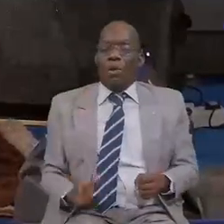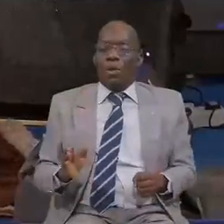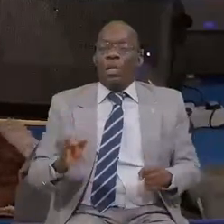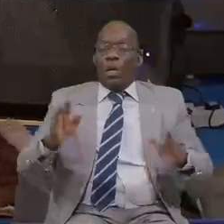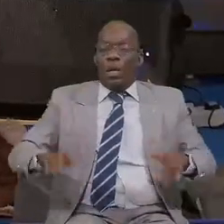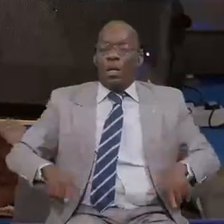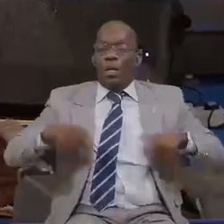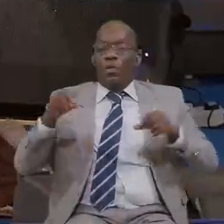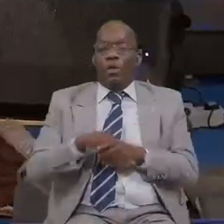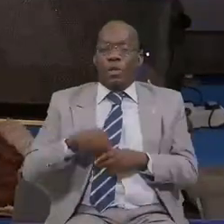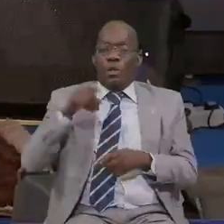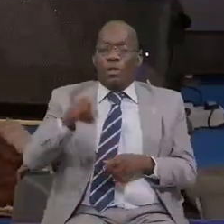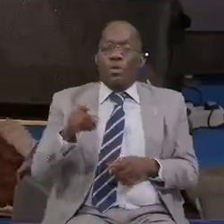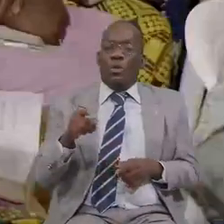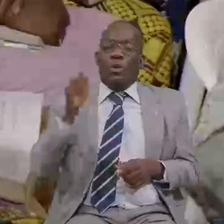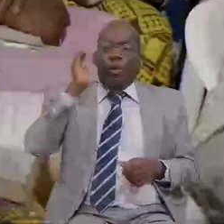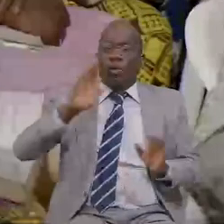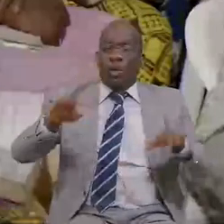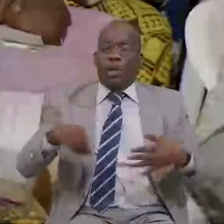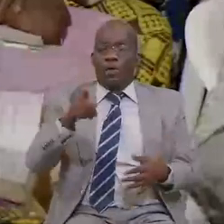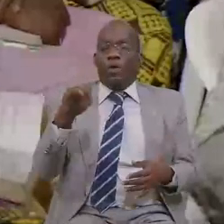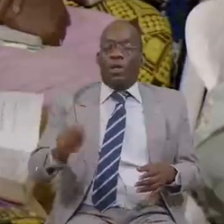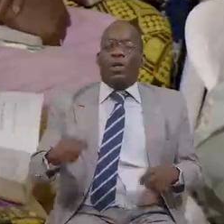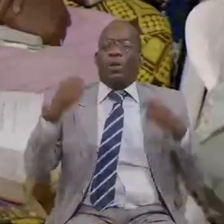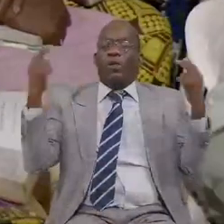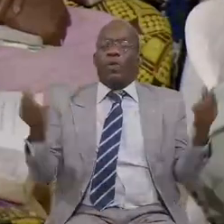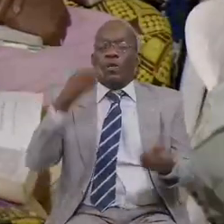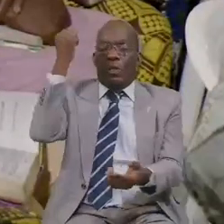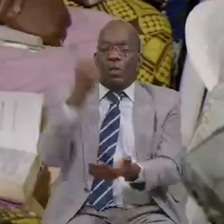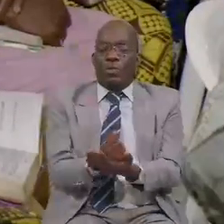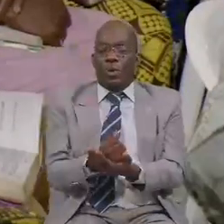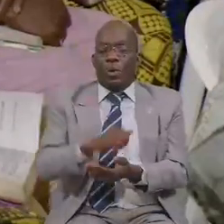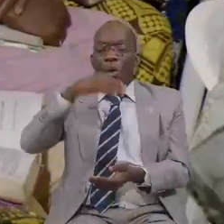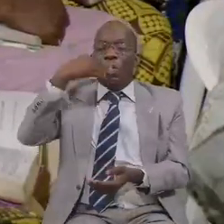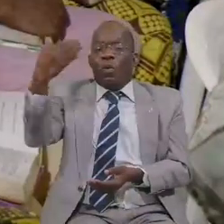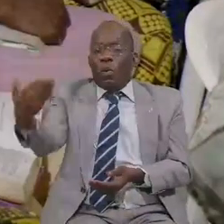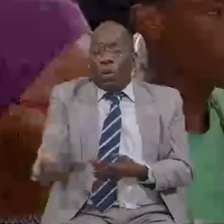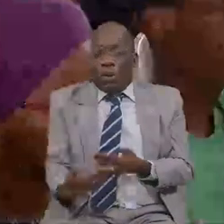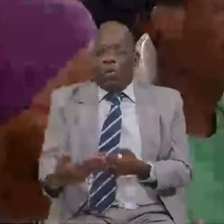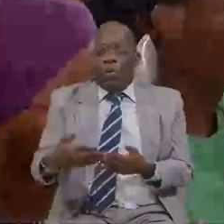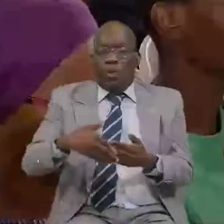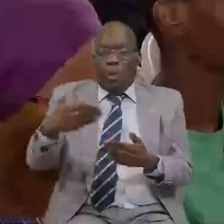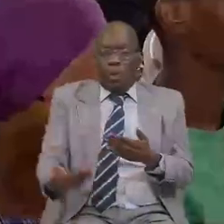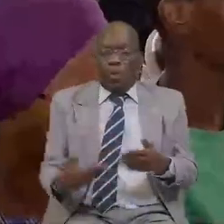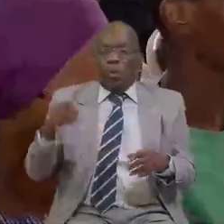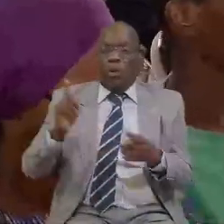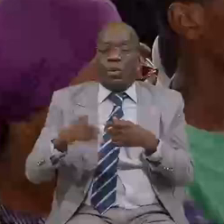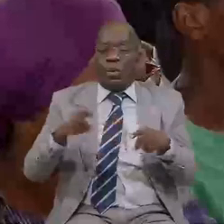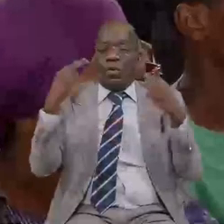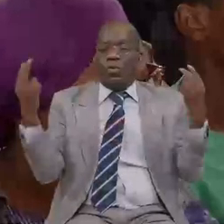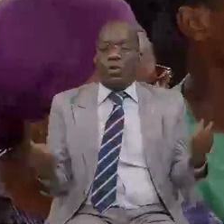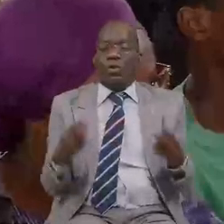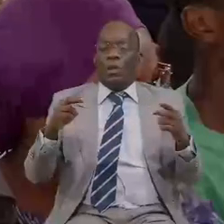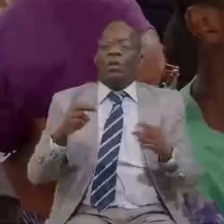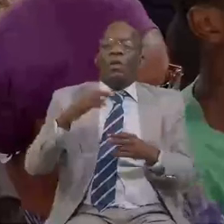femme. Il te donnera la victoire. Sois le bienvenu dans ta victoire. Sois le bienvenu dans ton